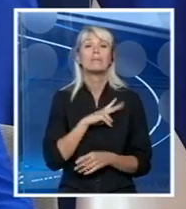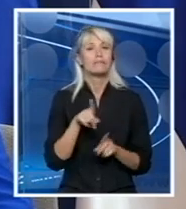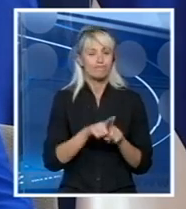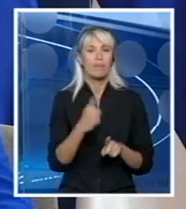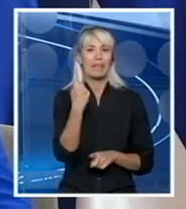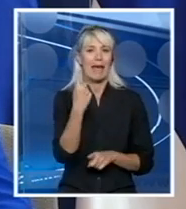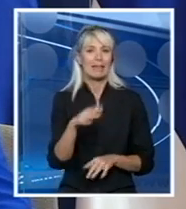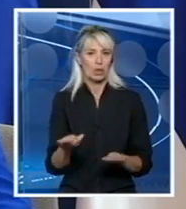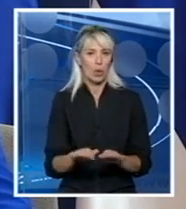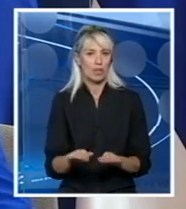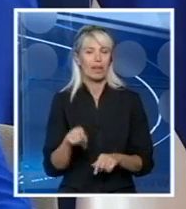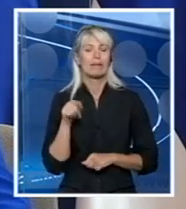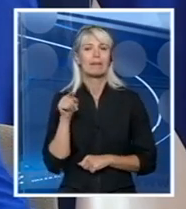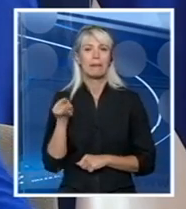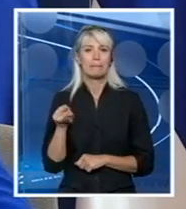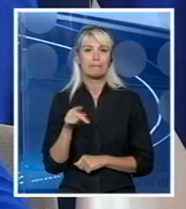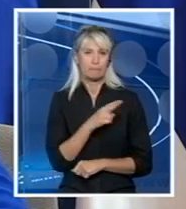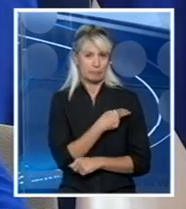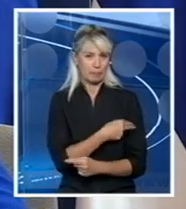dete. Kada je u pitanju